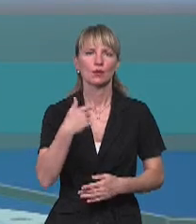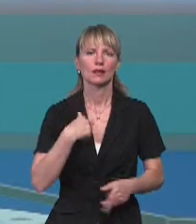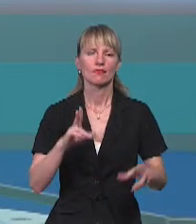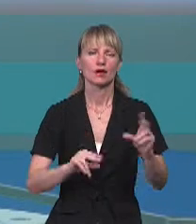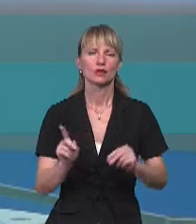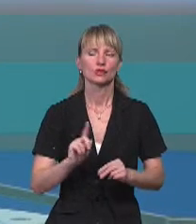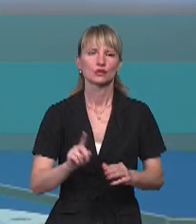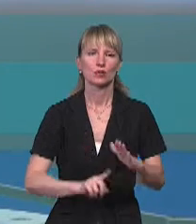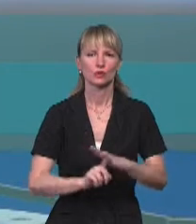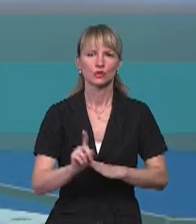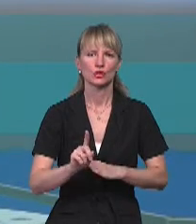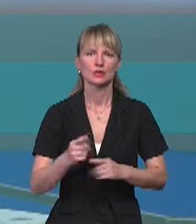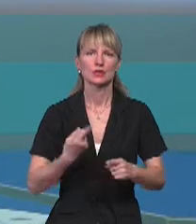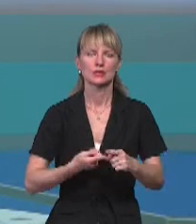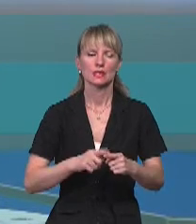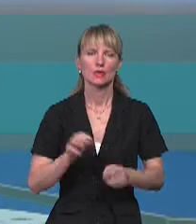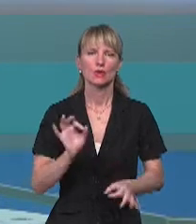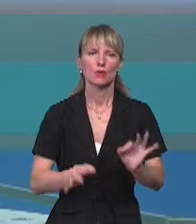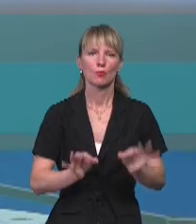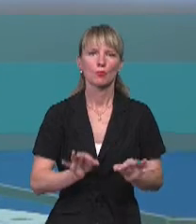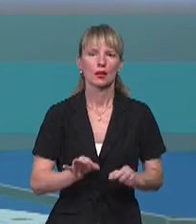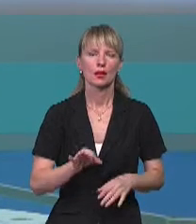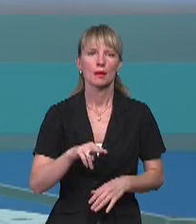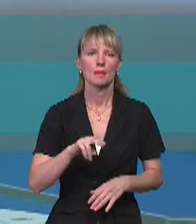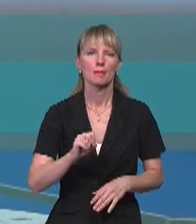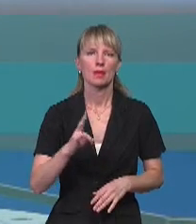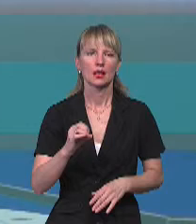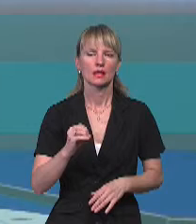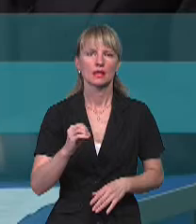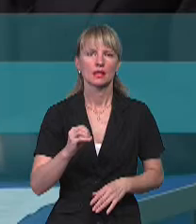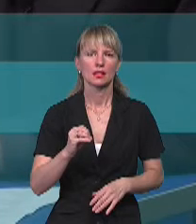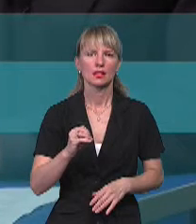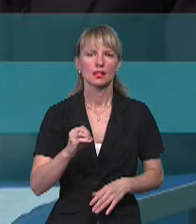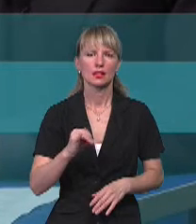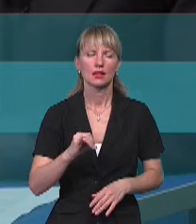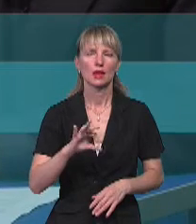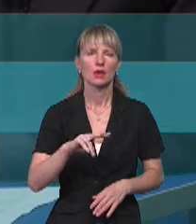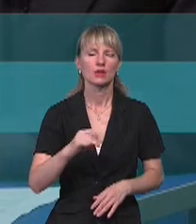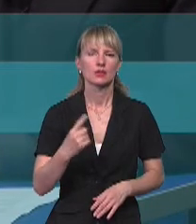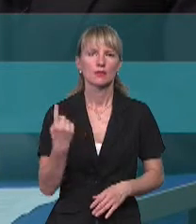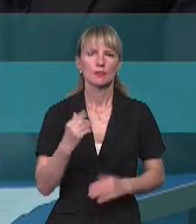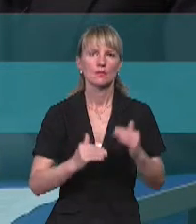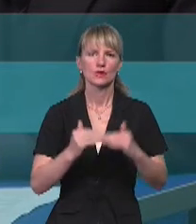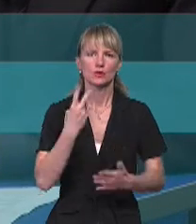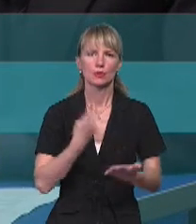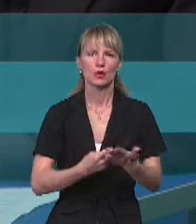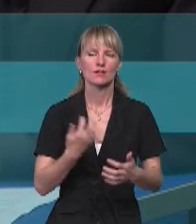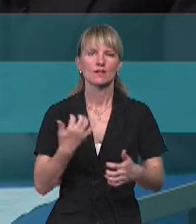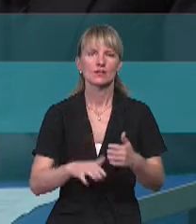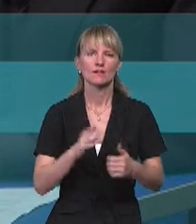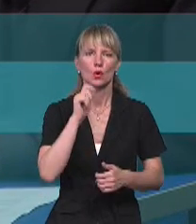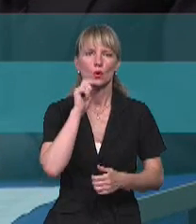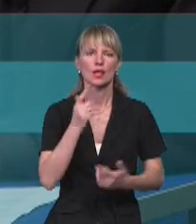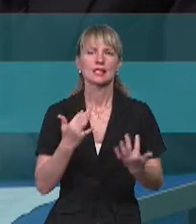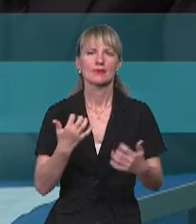що для початку це нормальний старт. Пані Ось, ви казали, ось цей вищий показник, ніж в середньому по Україні. А скільки